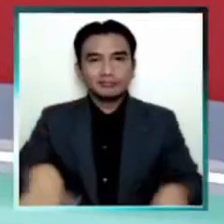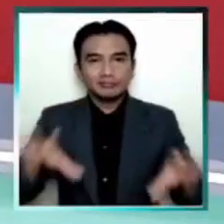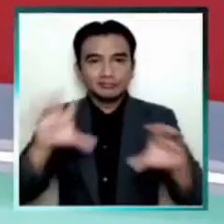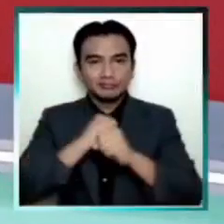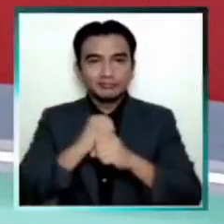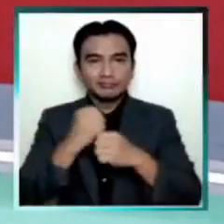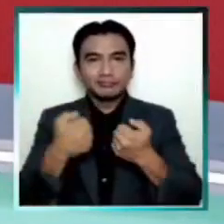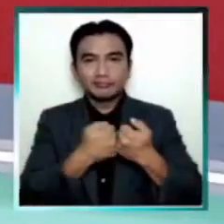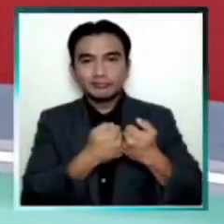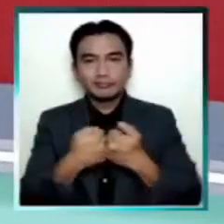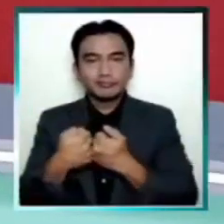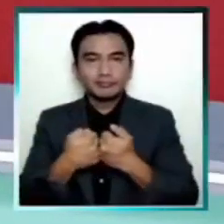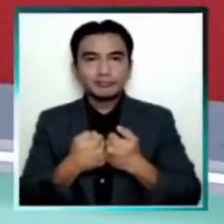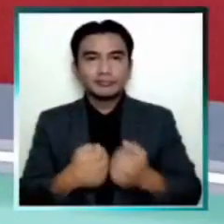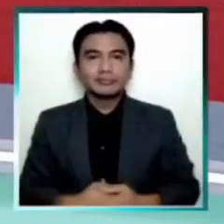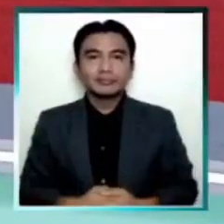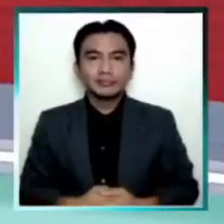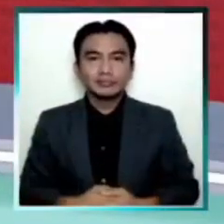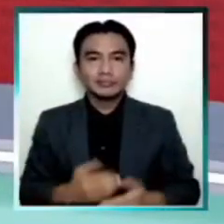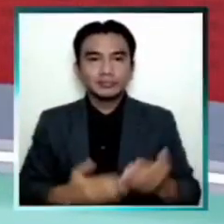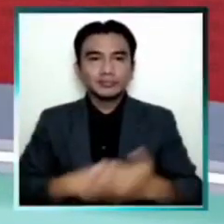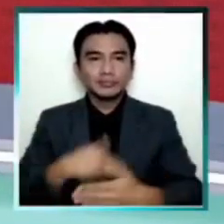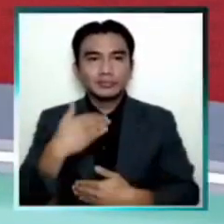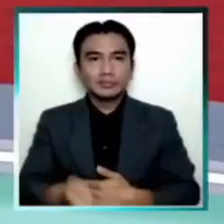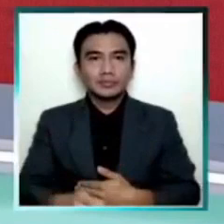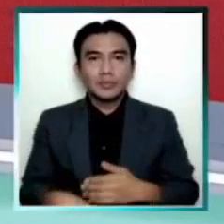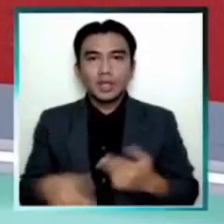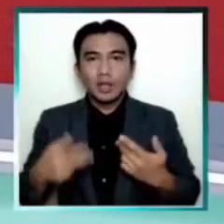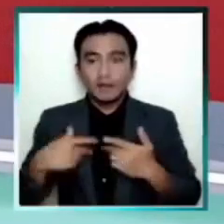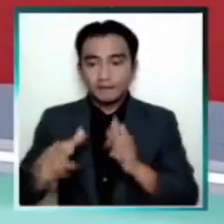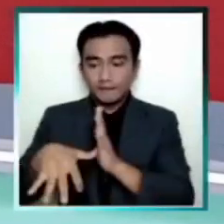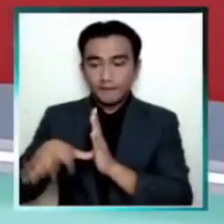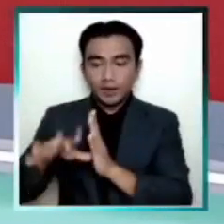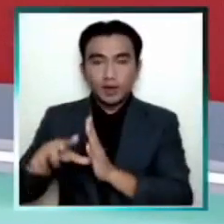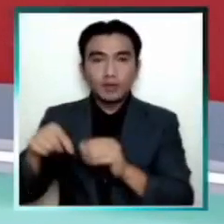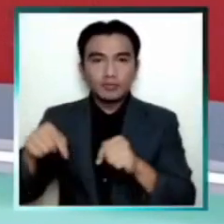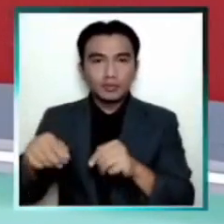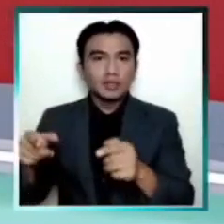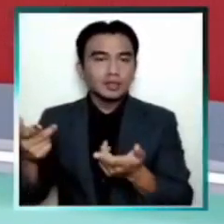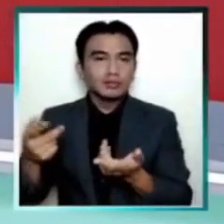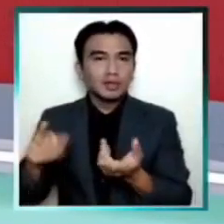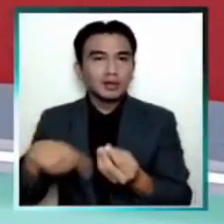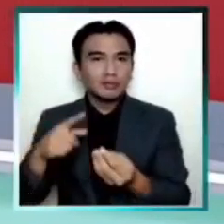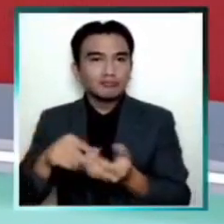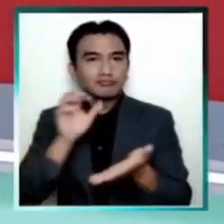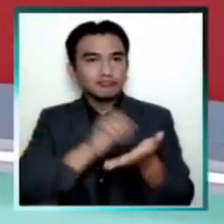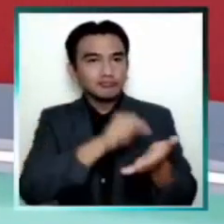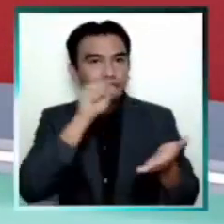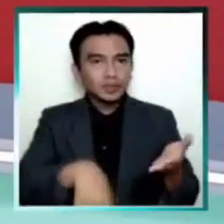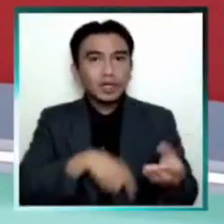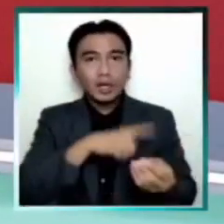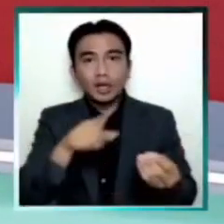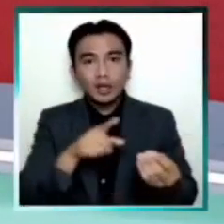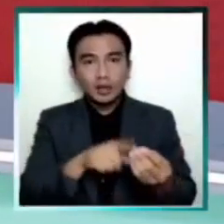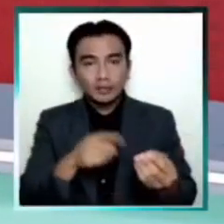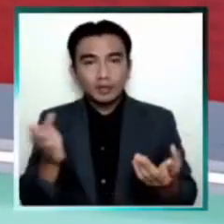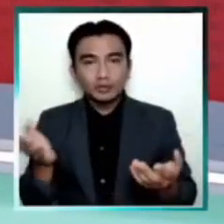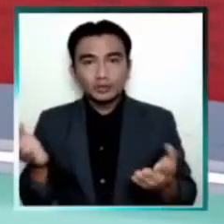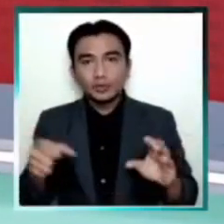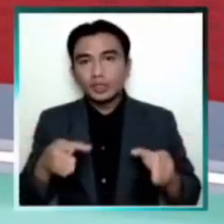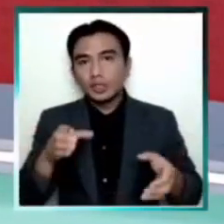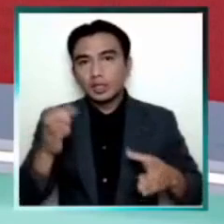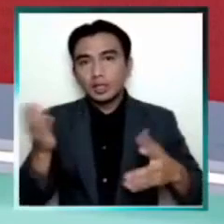ibinasura ng COMELEC on bank ang tatlong motion for reconsideration kaugnay sa mga disqualification case laban kay presidential